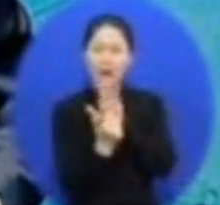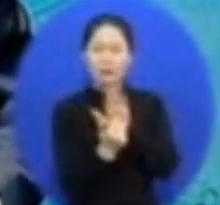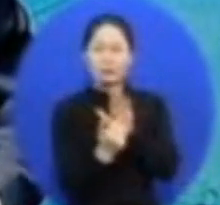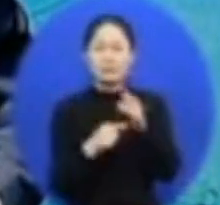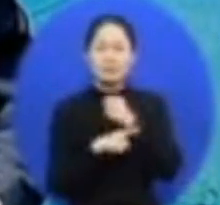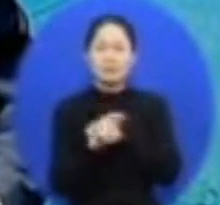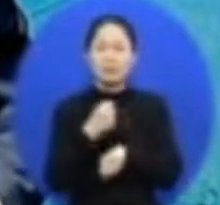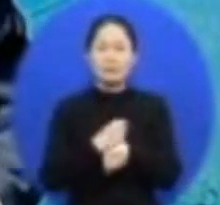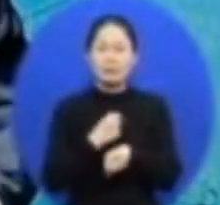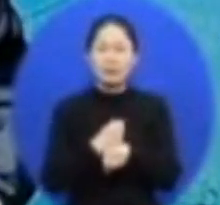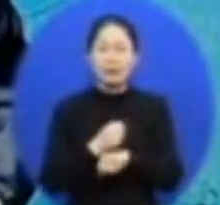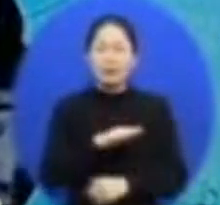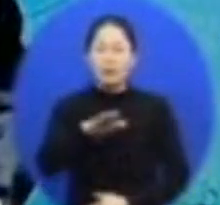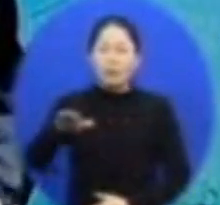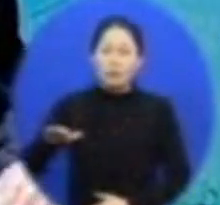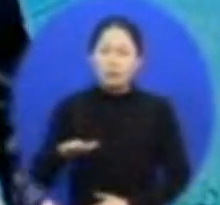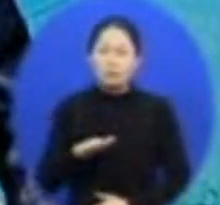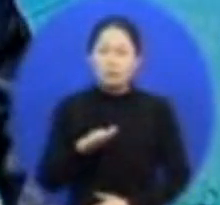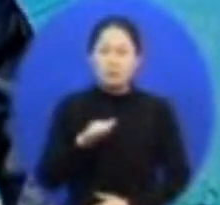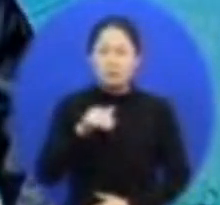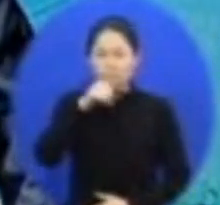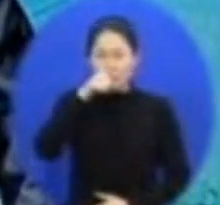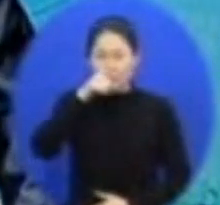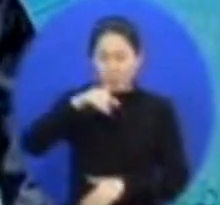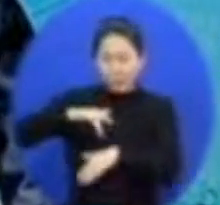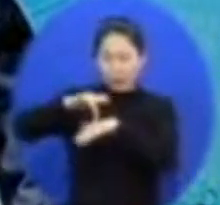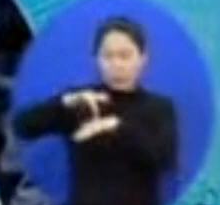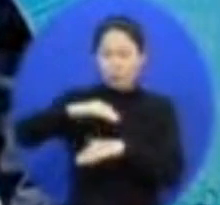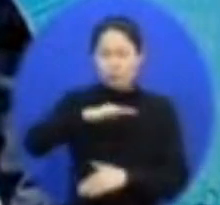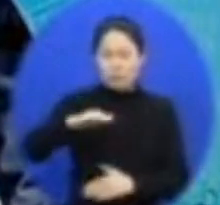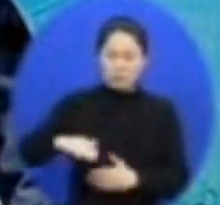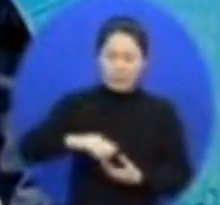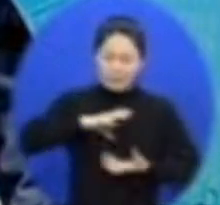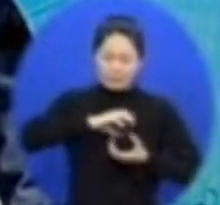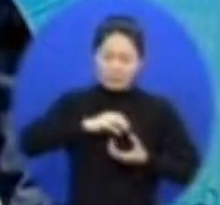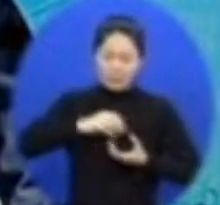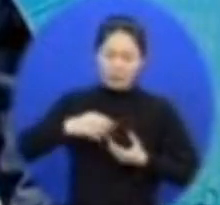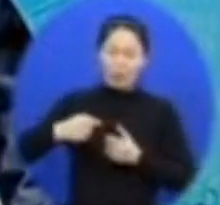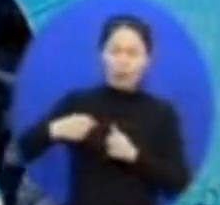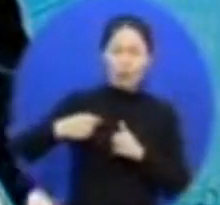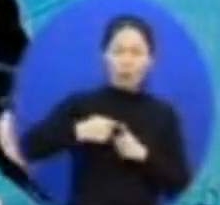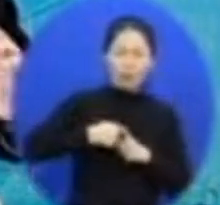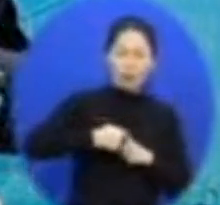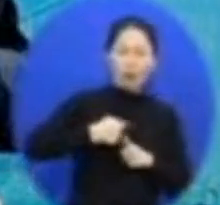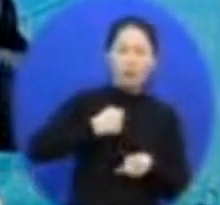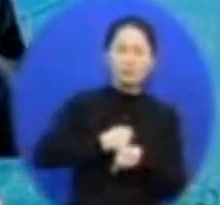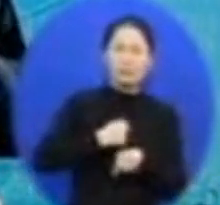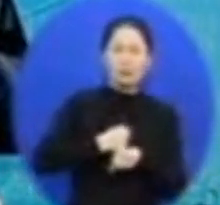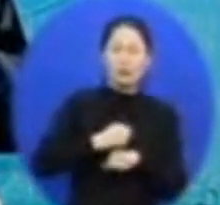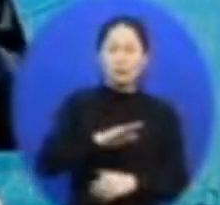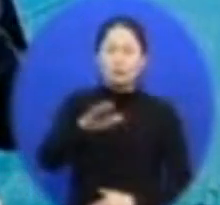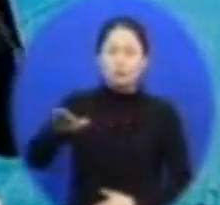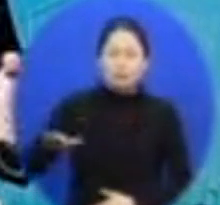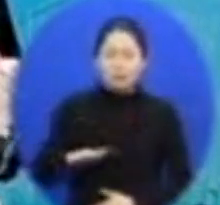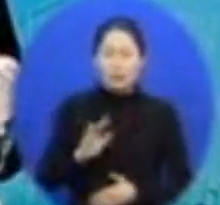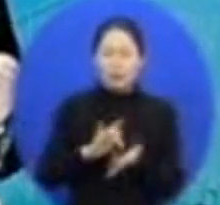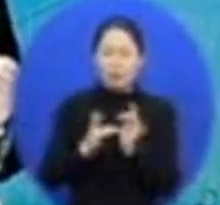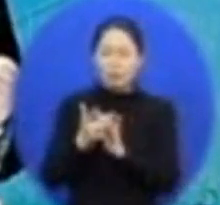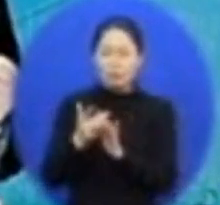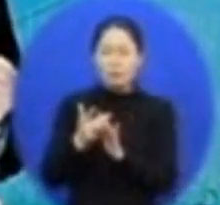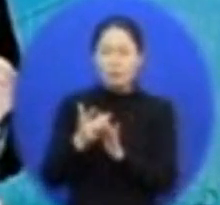여러분 마귀가 우리의 심장을 공격해 요 우리가 예수님과 함께 난해